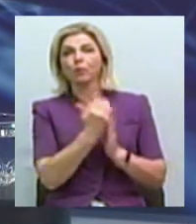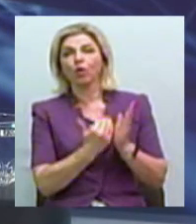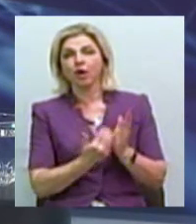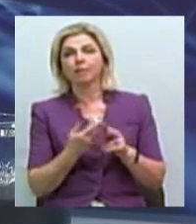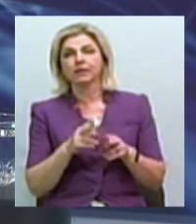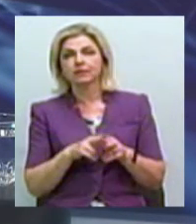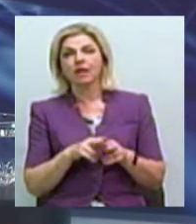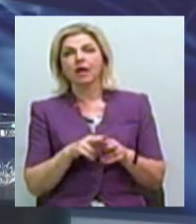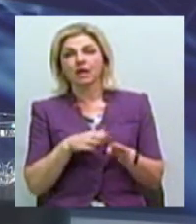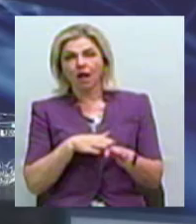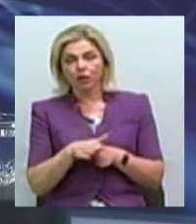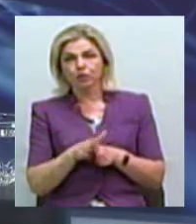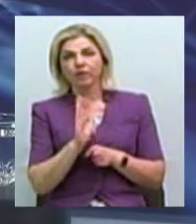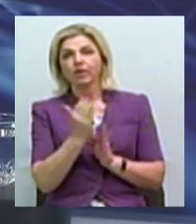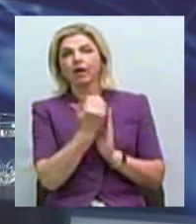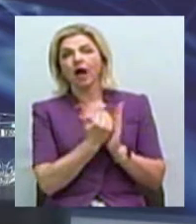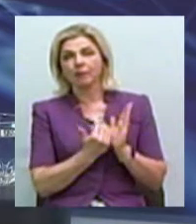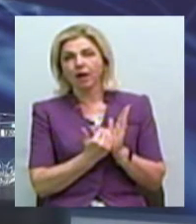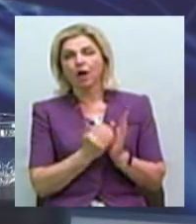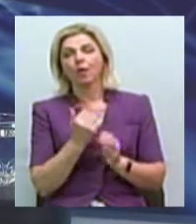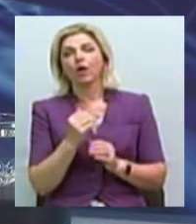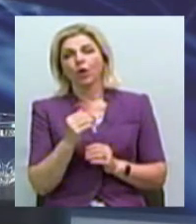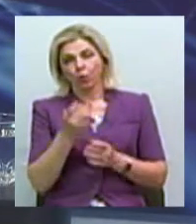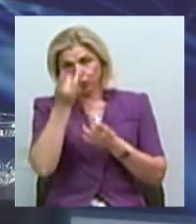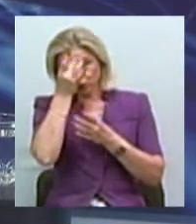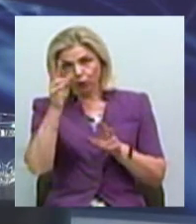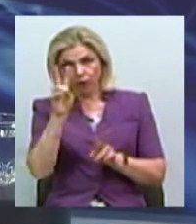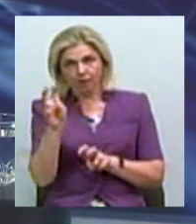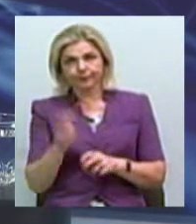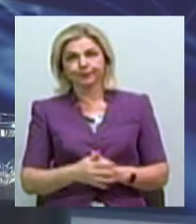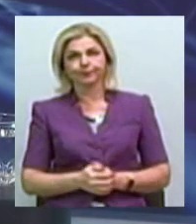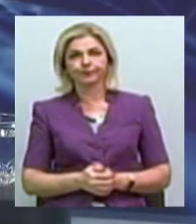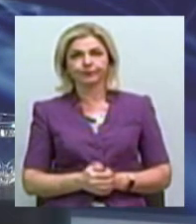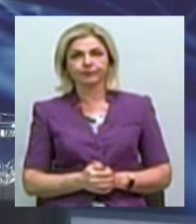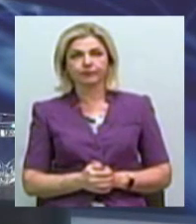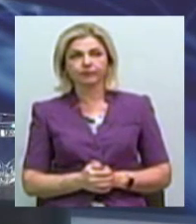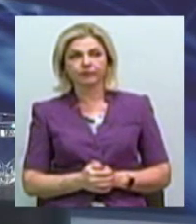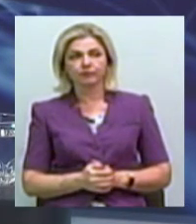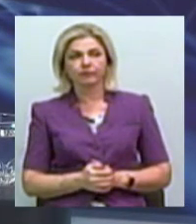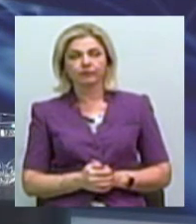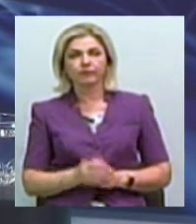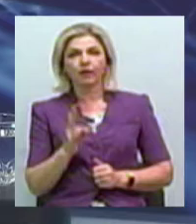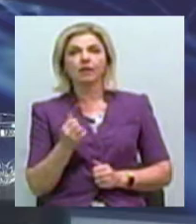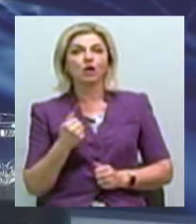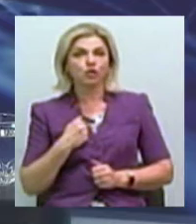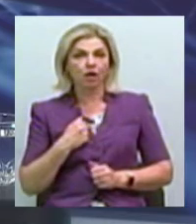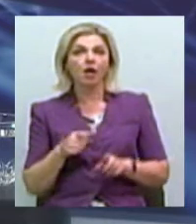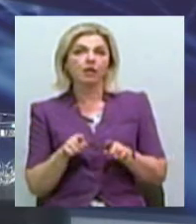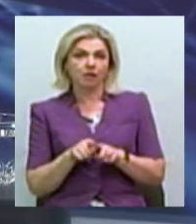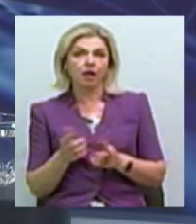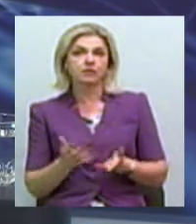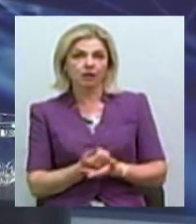реалізується в рамках програми «Культура». На жаль, так склалося